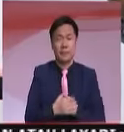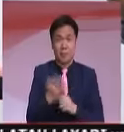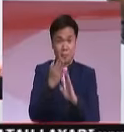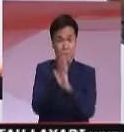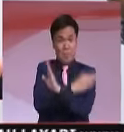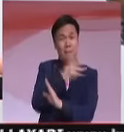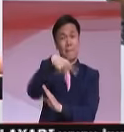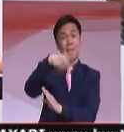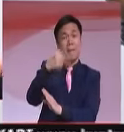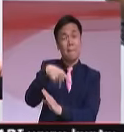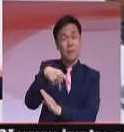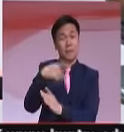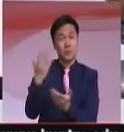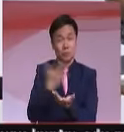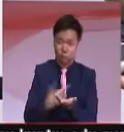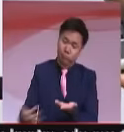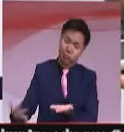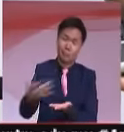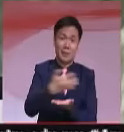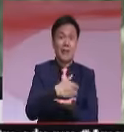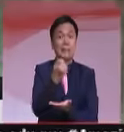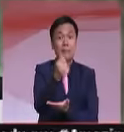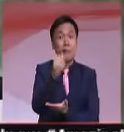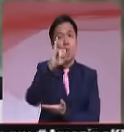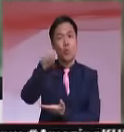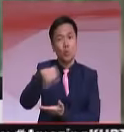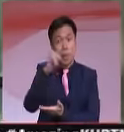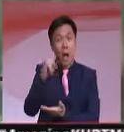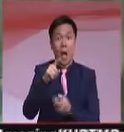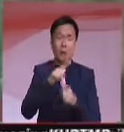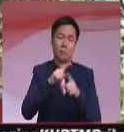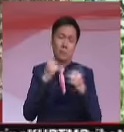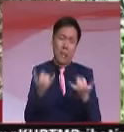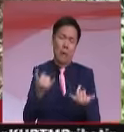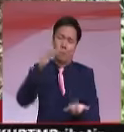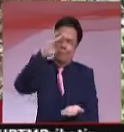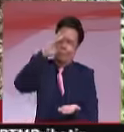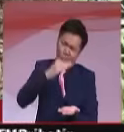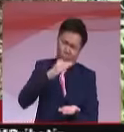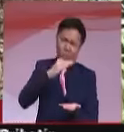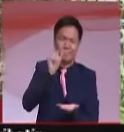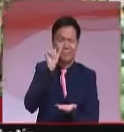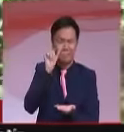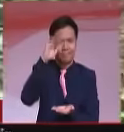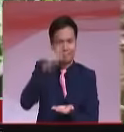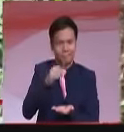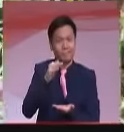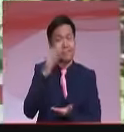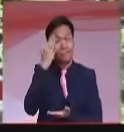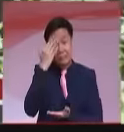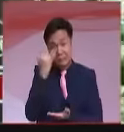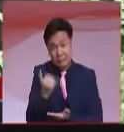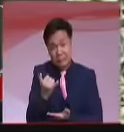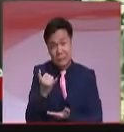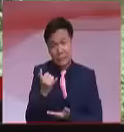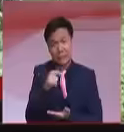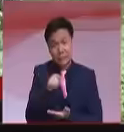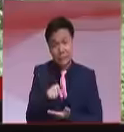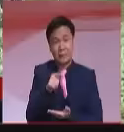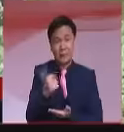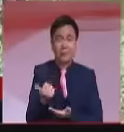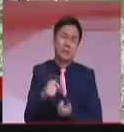para kolektor banyak 10 juta sekali ini Mbak kekurangan sketsel atau tidak Begitu